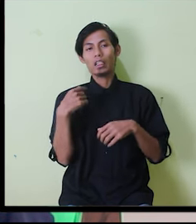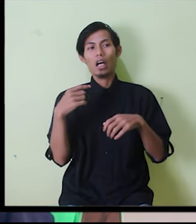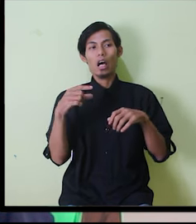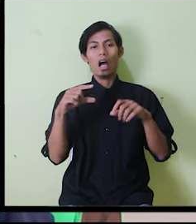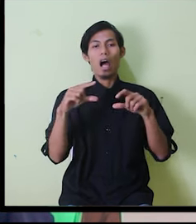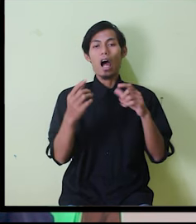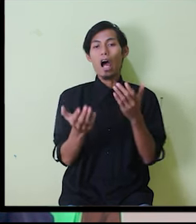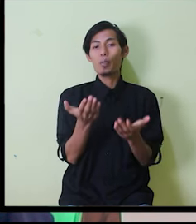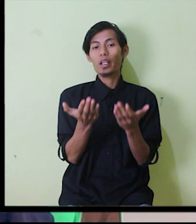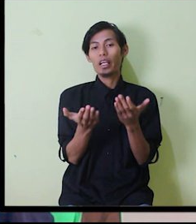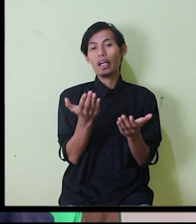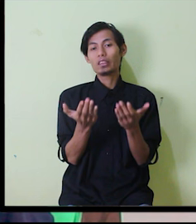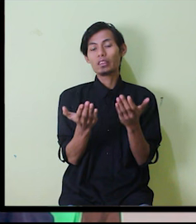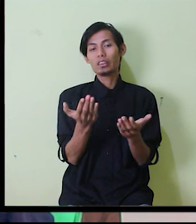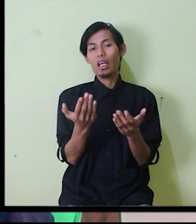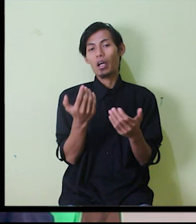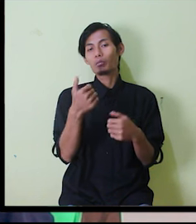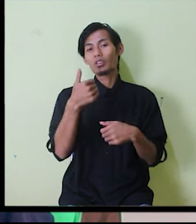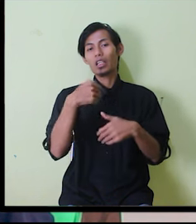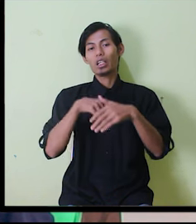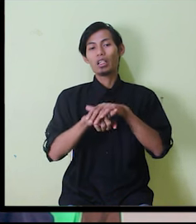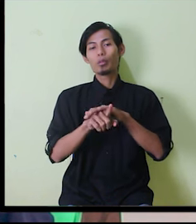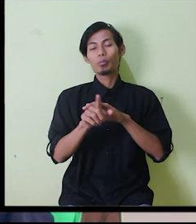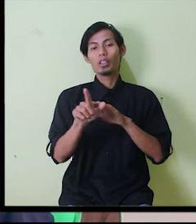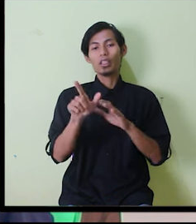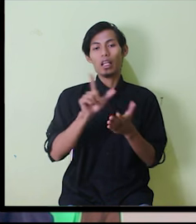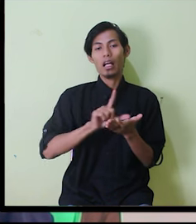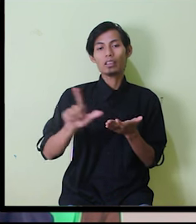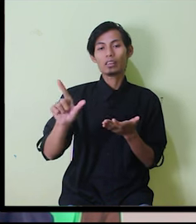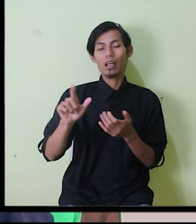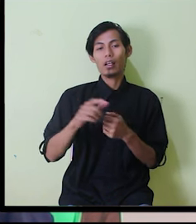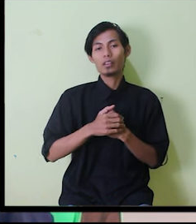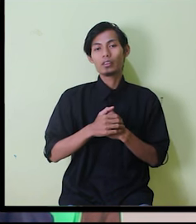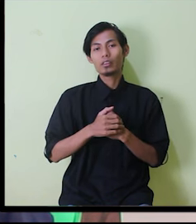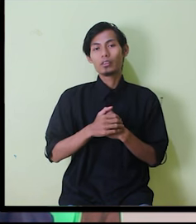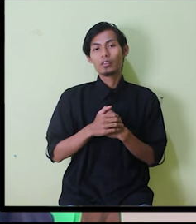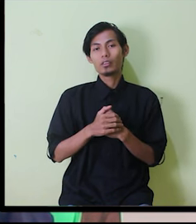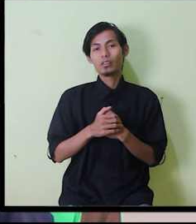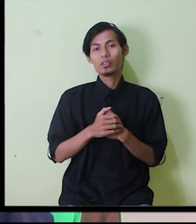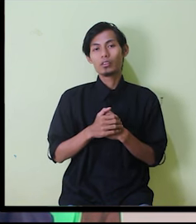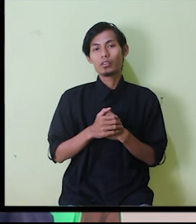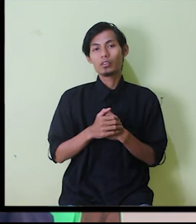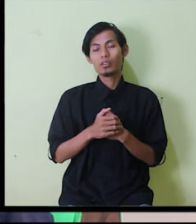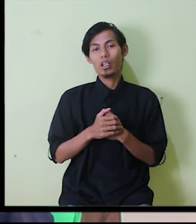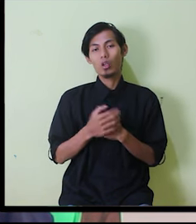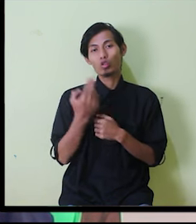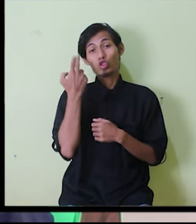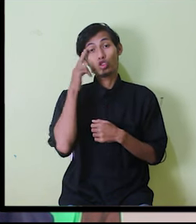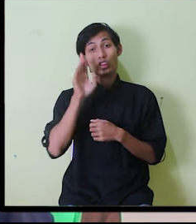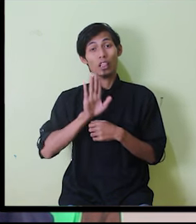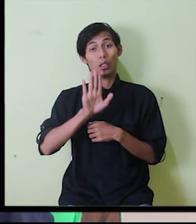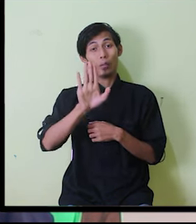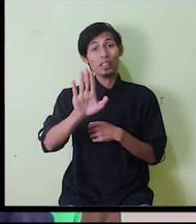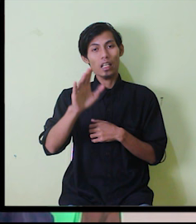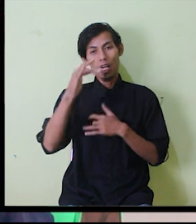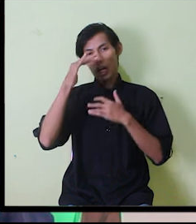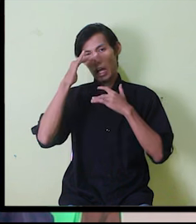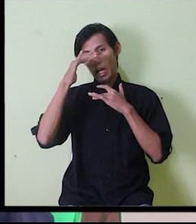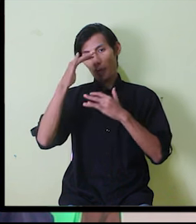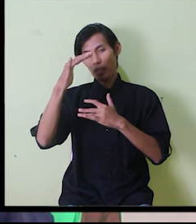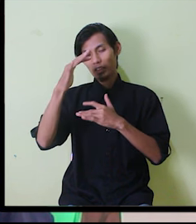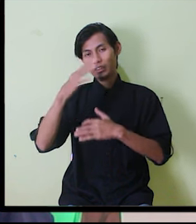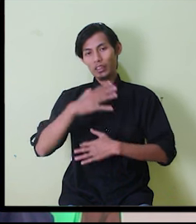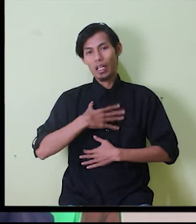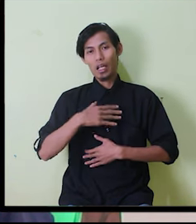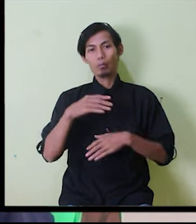sekiranya lebih lebih lancar gimana dan untuk ke depannya harapan